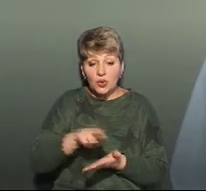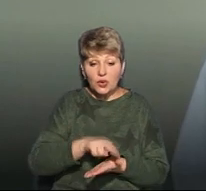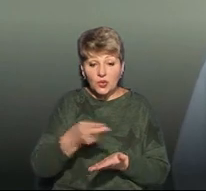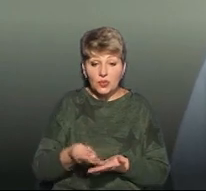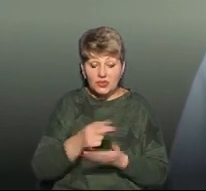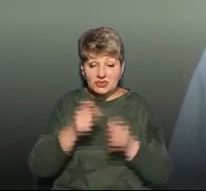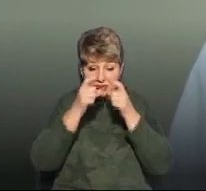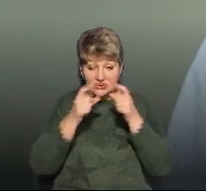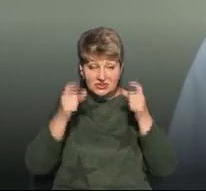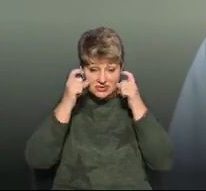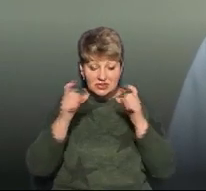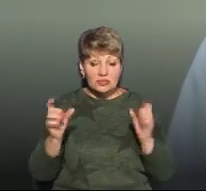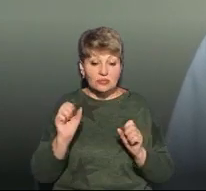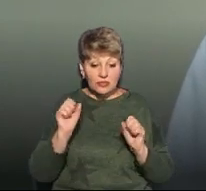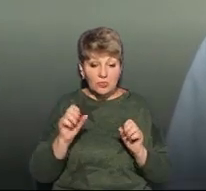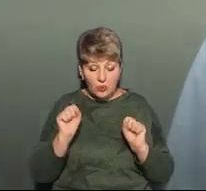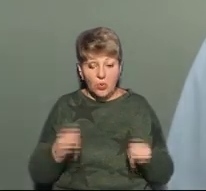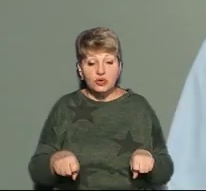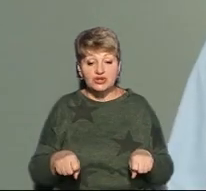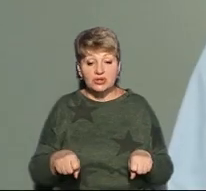окуляри, а не можна синю лампу, може бути